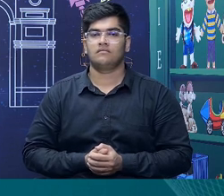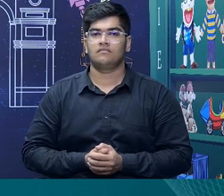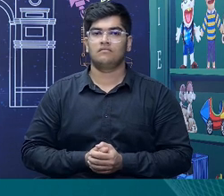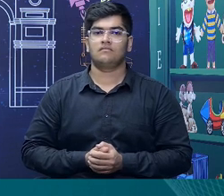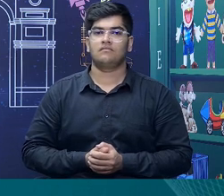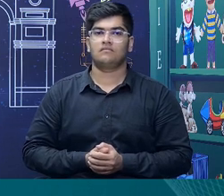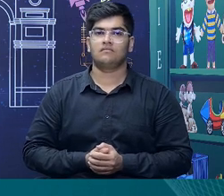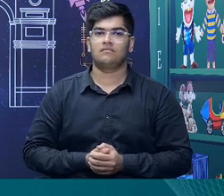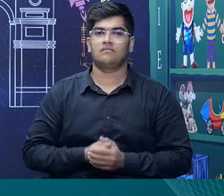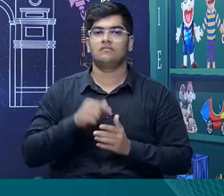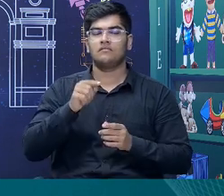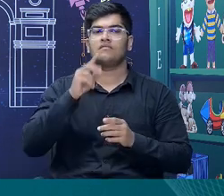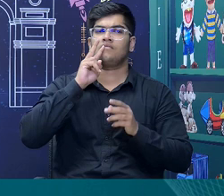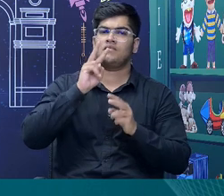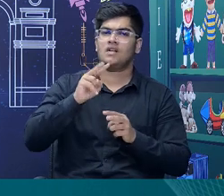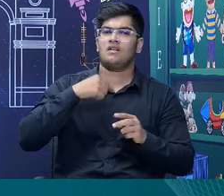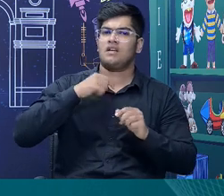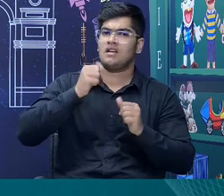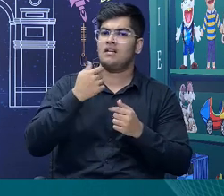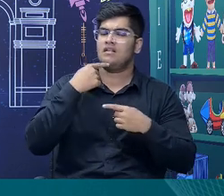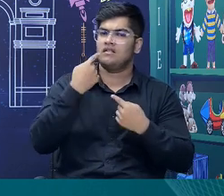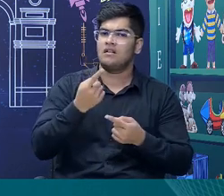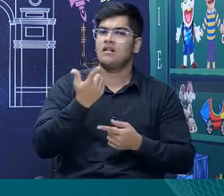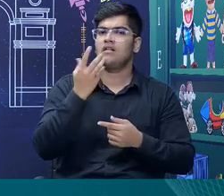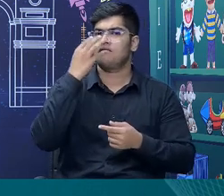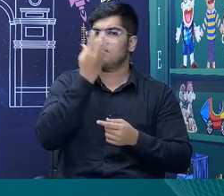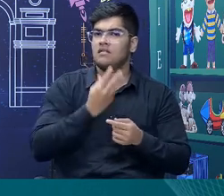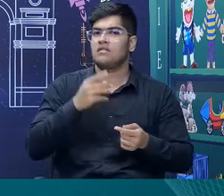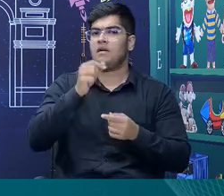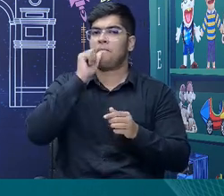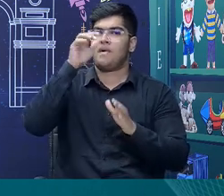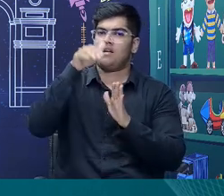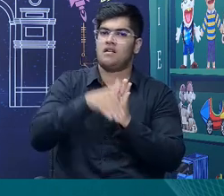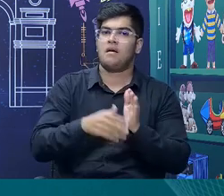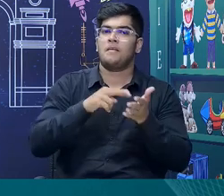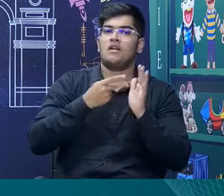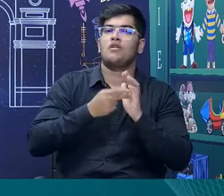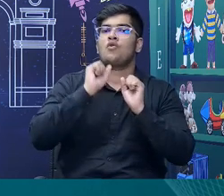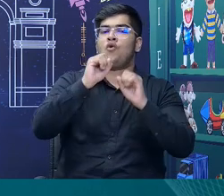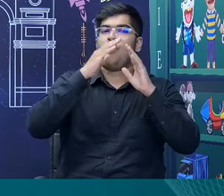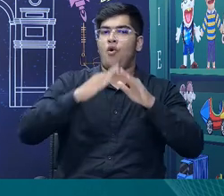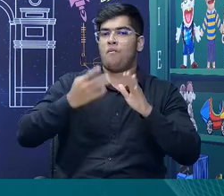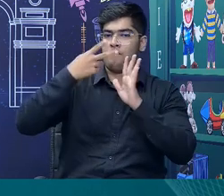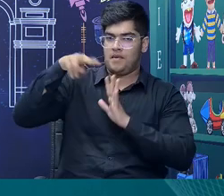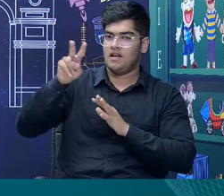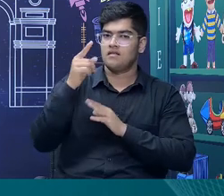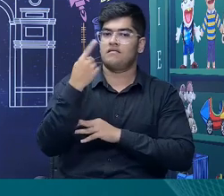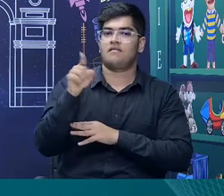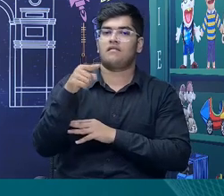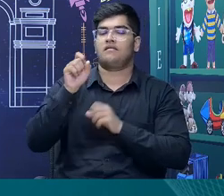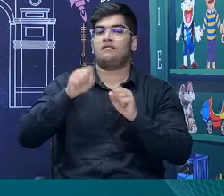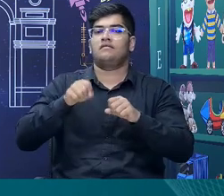जैसे देखिए मैं हम का सकते हैं की गणेश जी पानी में सम रहे हैं और अपने घर वापस जा रहे हैं बिल्कुल बिल्कुल